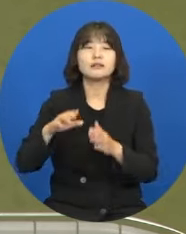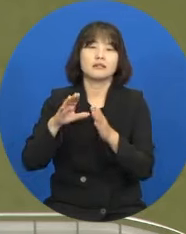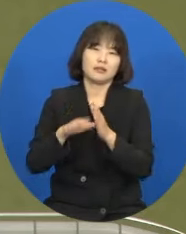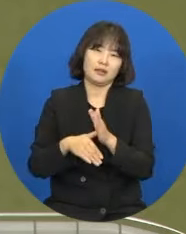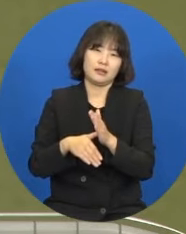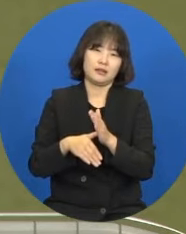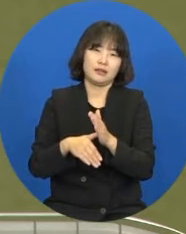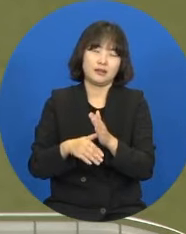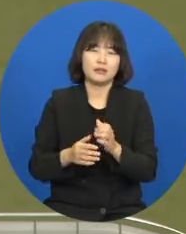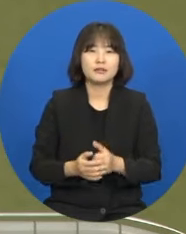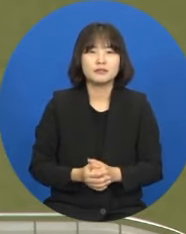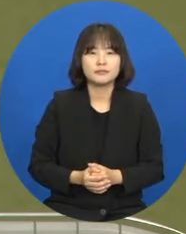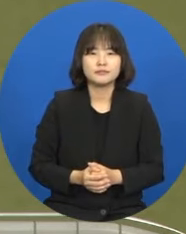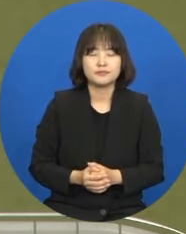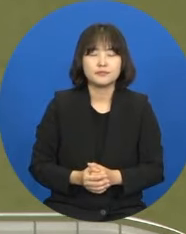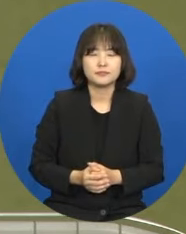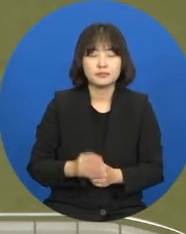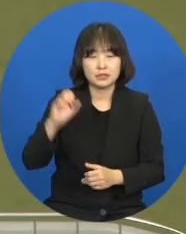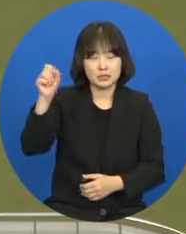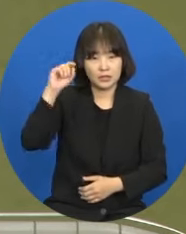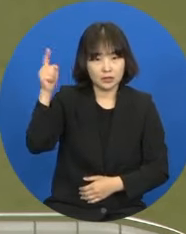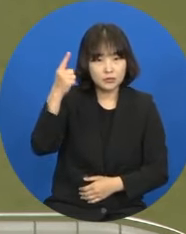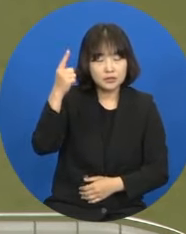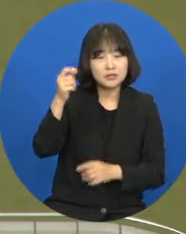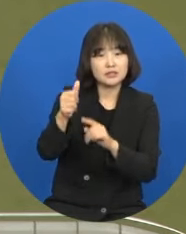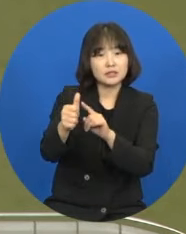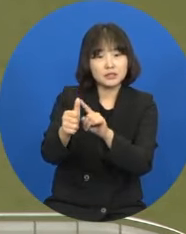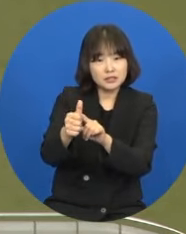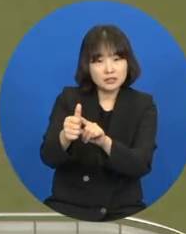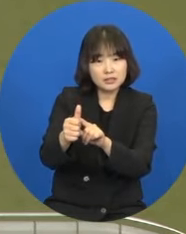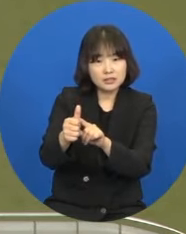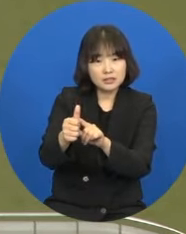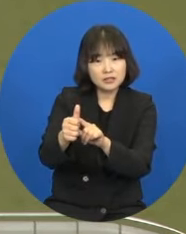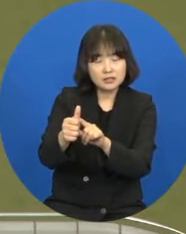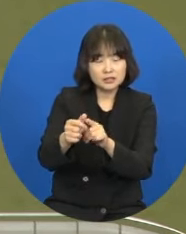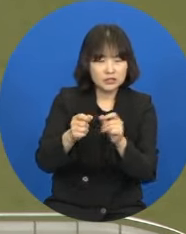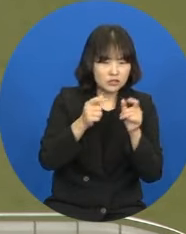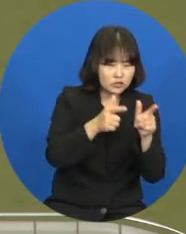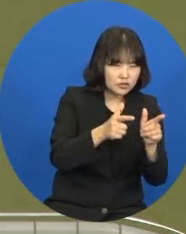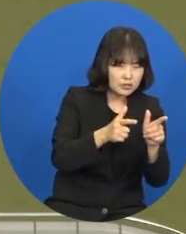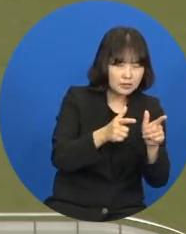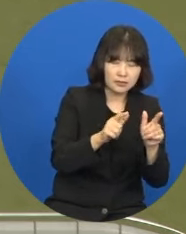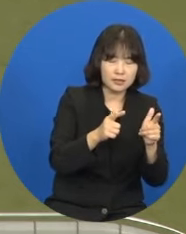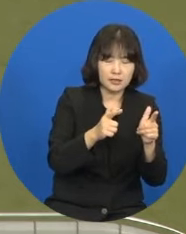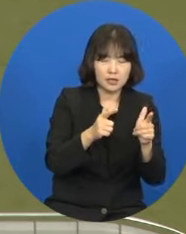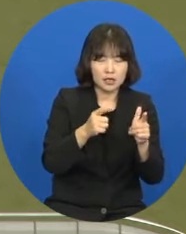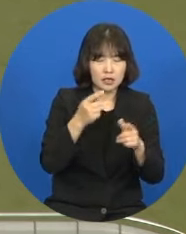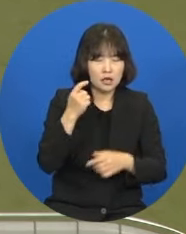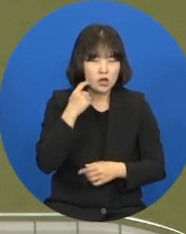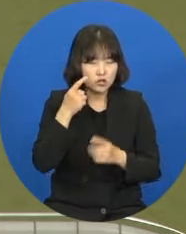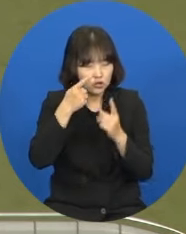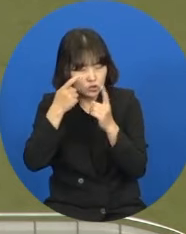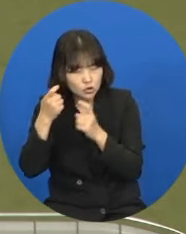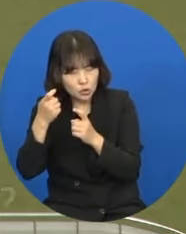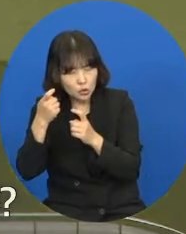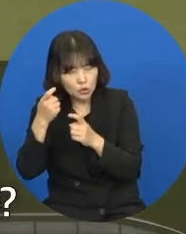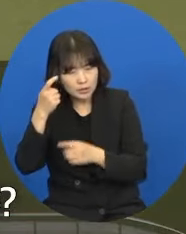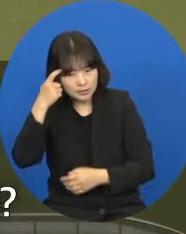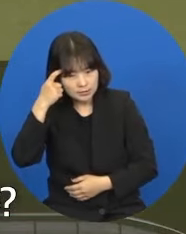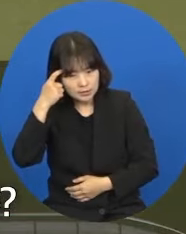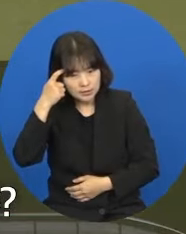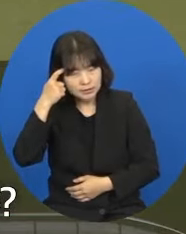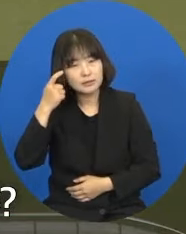가치든 다윗이 이것을 기회가 아니라 유혹이라고 분별을 하고 6절에 이렇게 얘기를